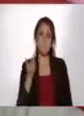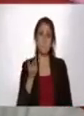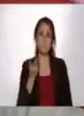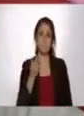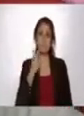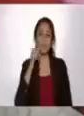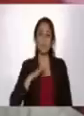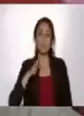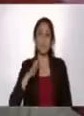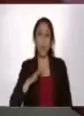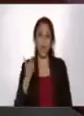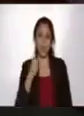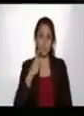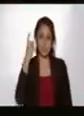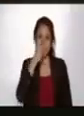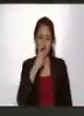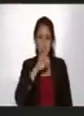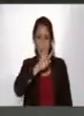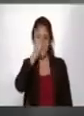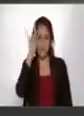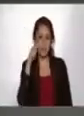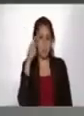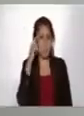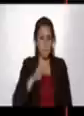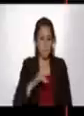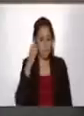بهم معاني الوحشية والشر.